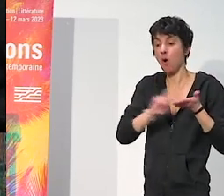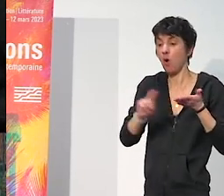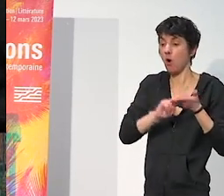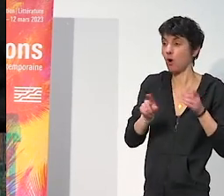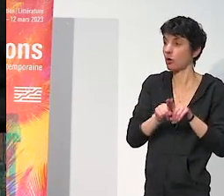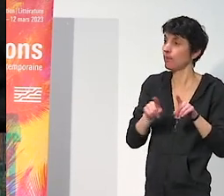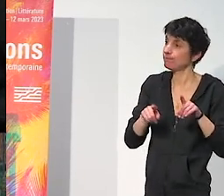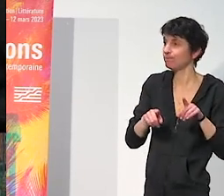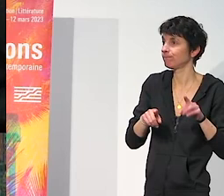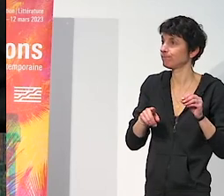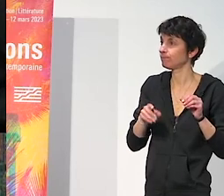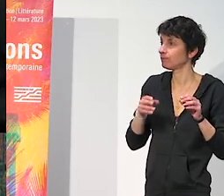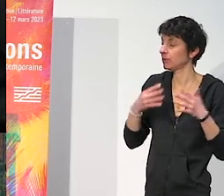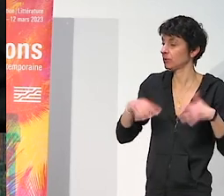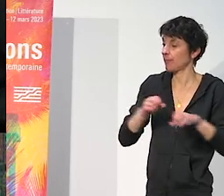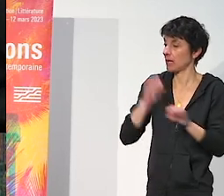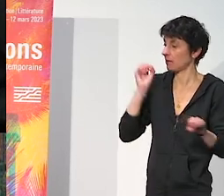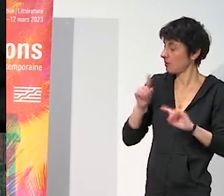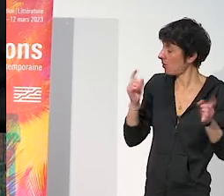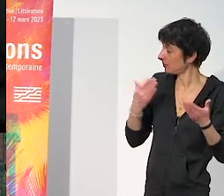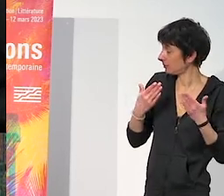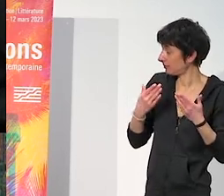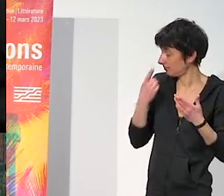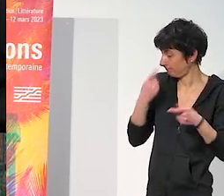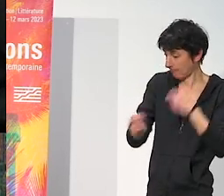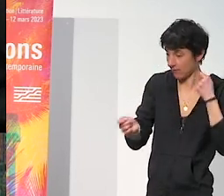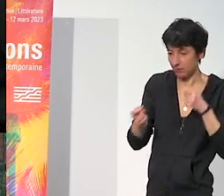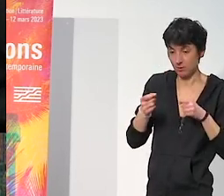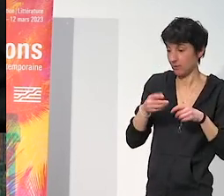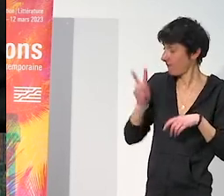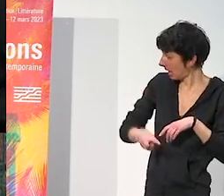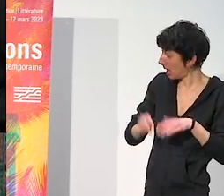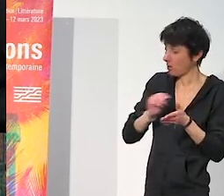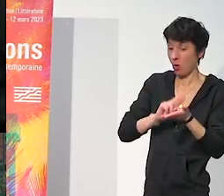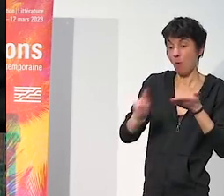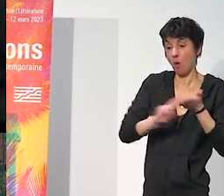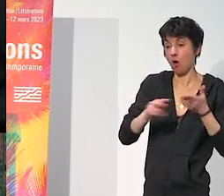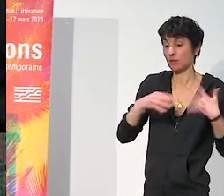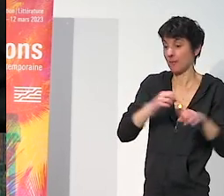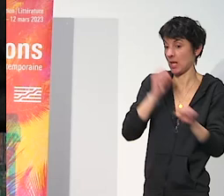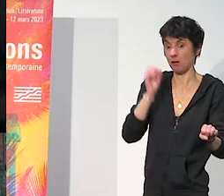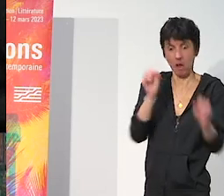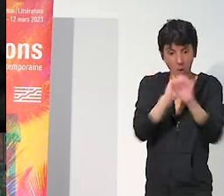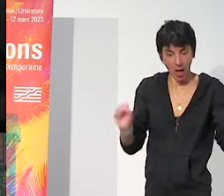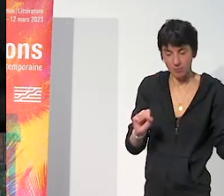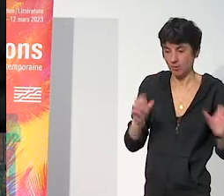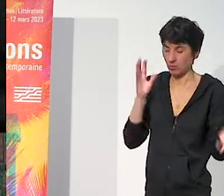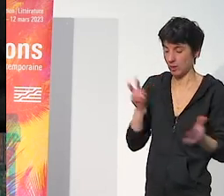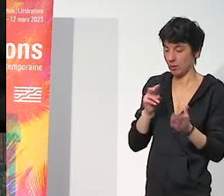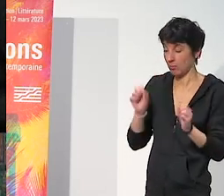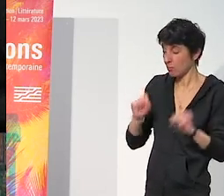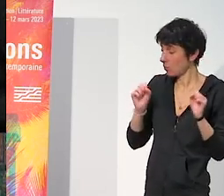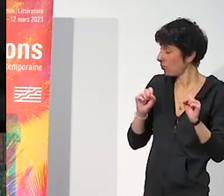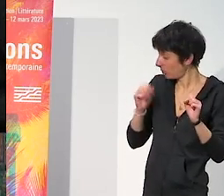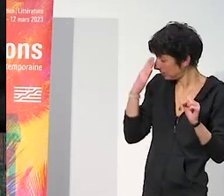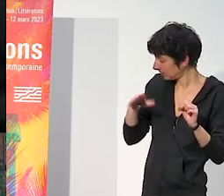j'allais dire du 19e, mais ça marche pas parce qu'il y en a qui sont extraordinaires, donc non, ça marche pas. Je peux relire 1000 fois